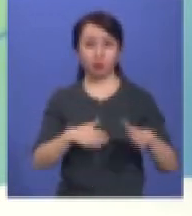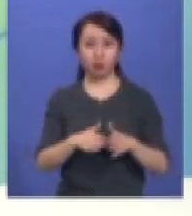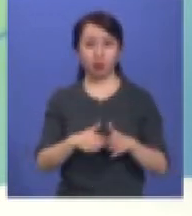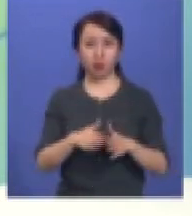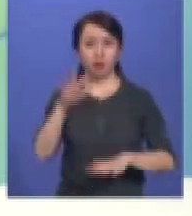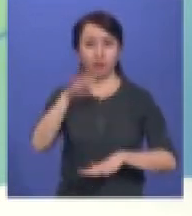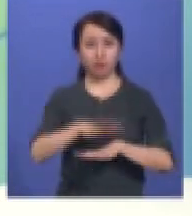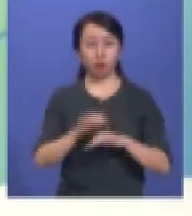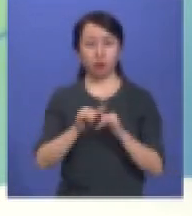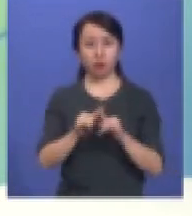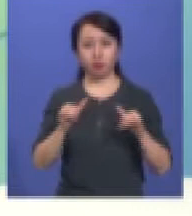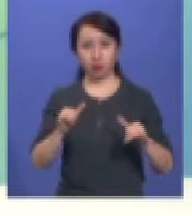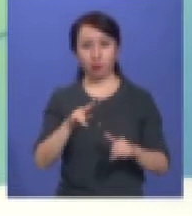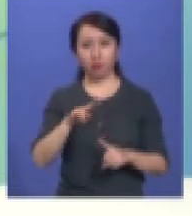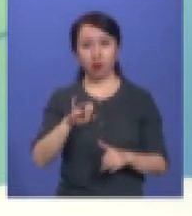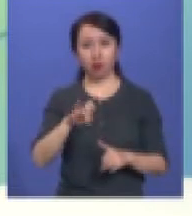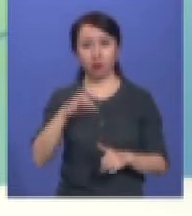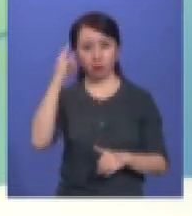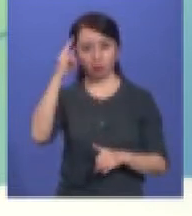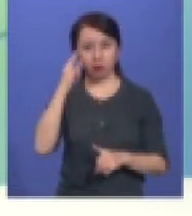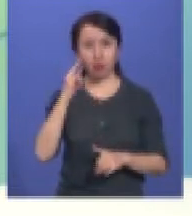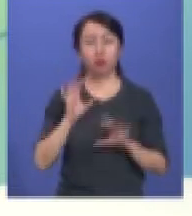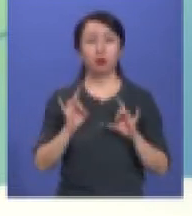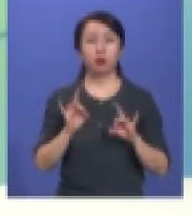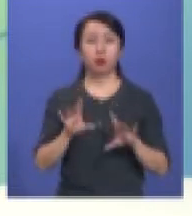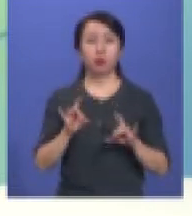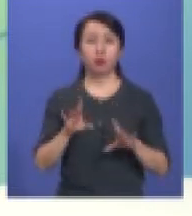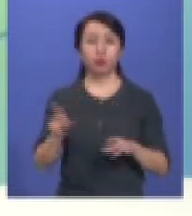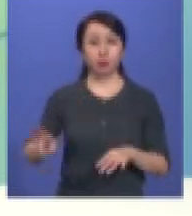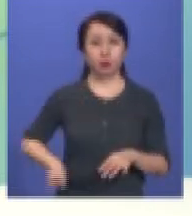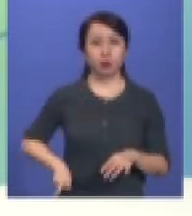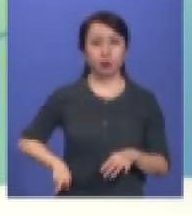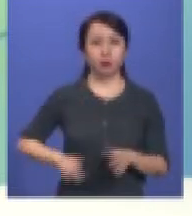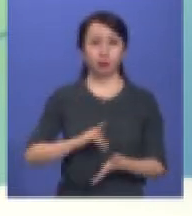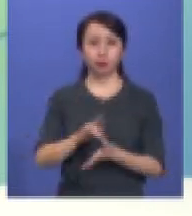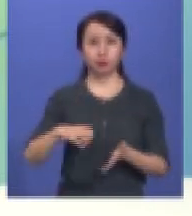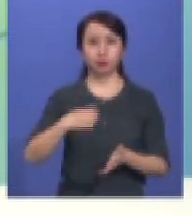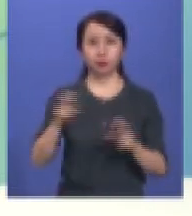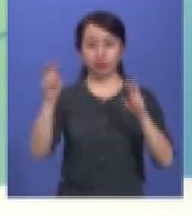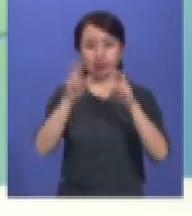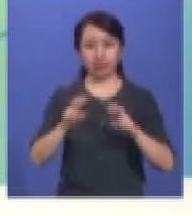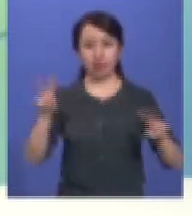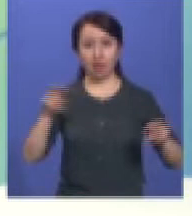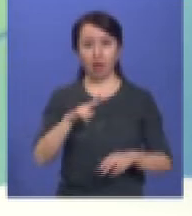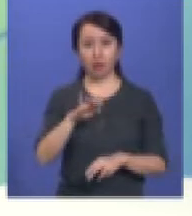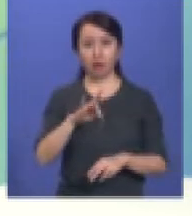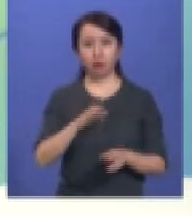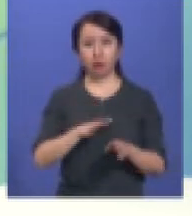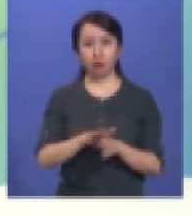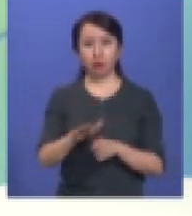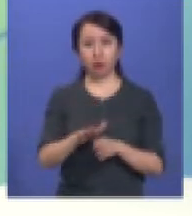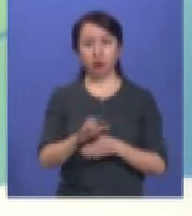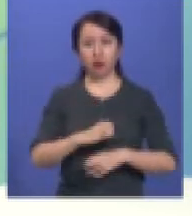развития парламентаризма в Казахстане. Спикерами выступили директор Центра актуальных исследований «Альтернатива», исполнительный директор